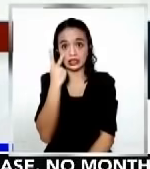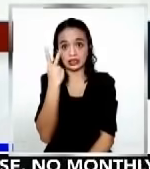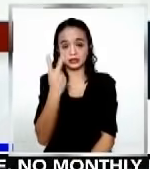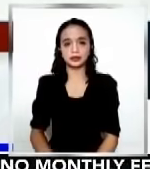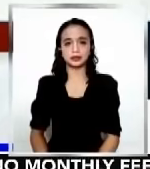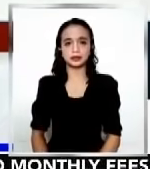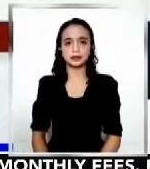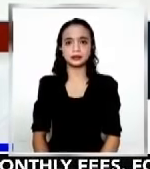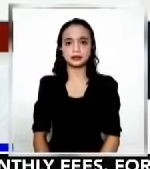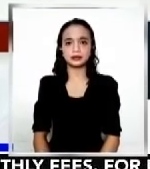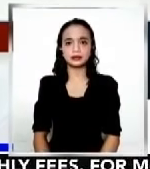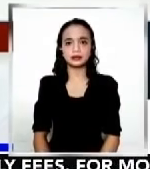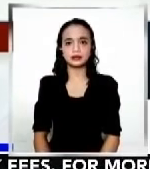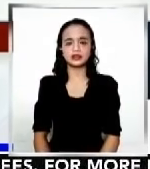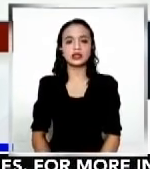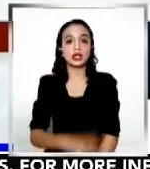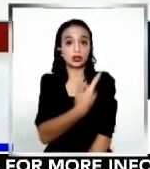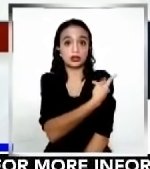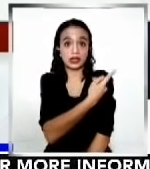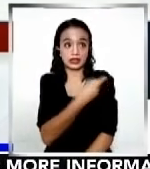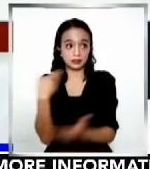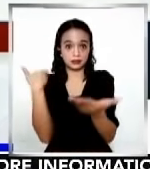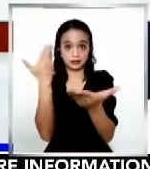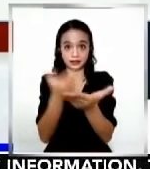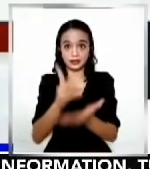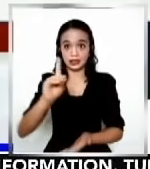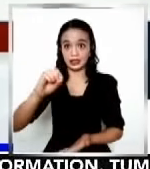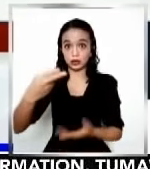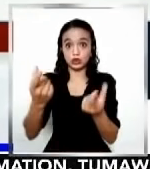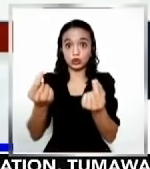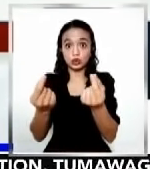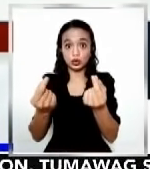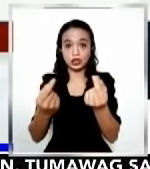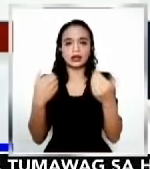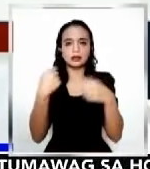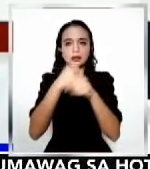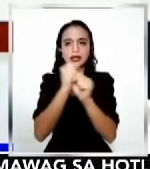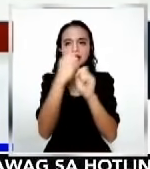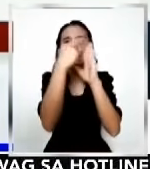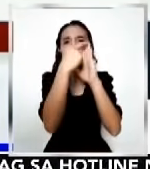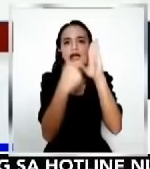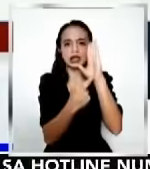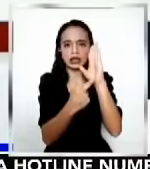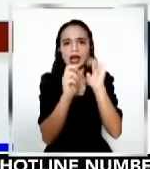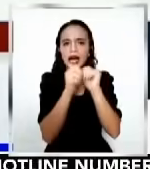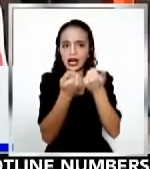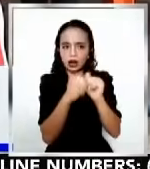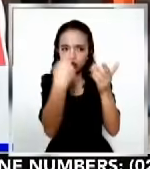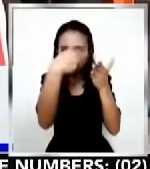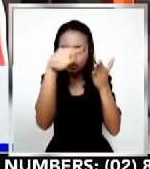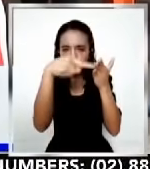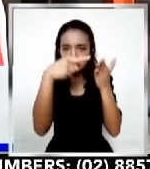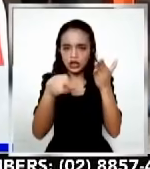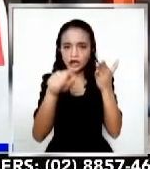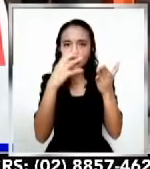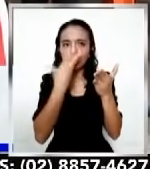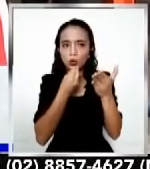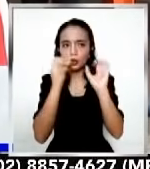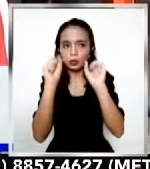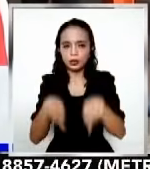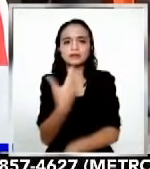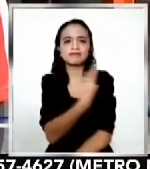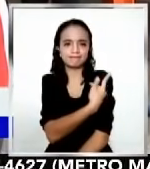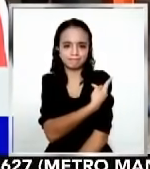during the actual vaccination, ang DOH po ay gagawa ng guidelines kung paano po yung screening ng mababakunahan. Ito ang unang araw